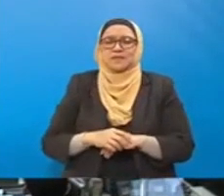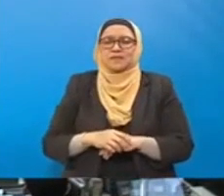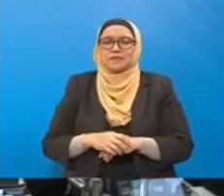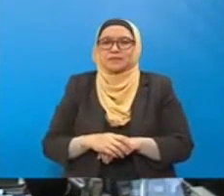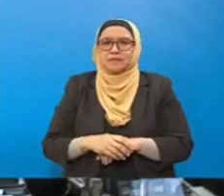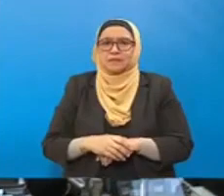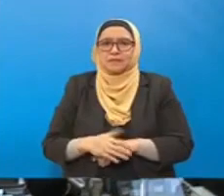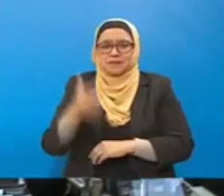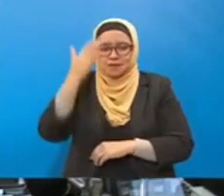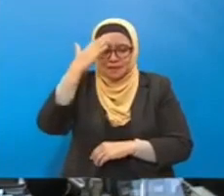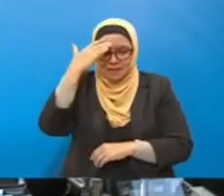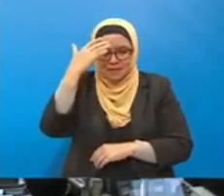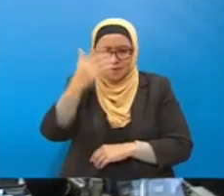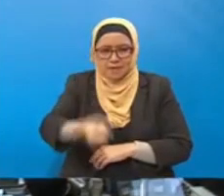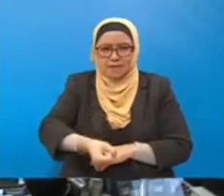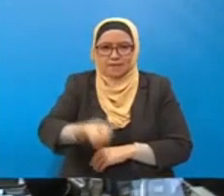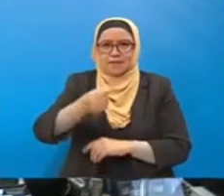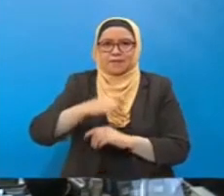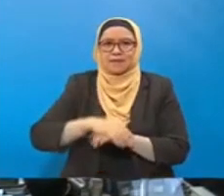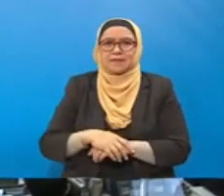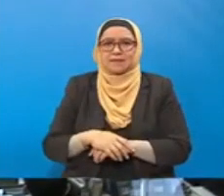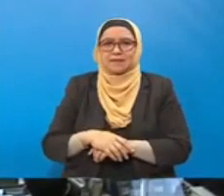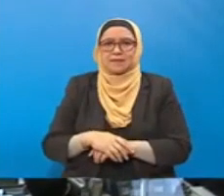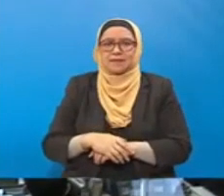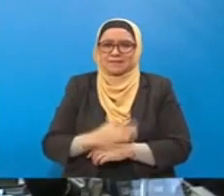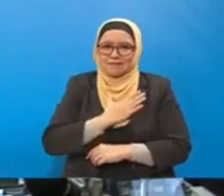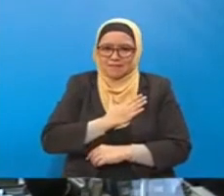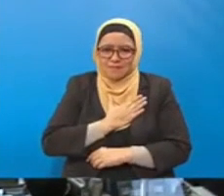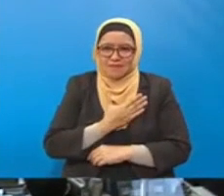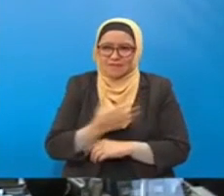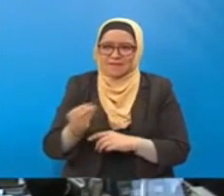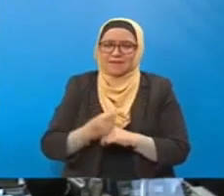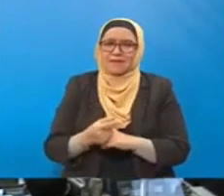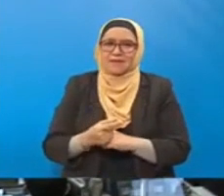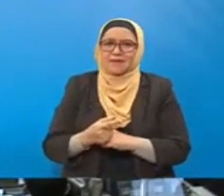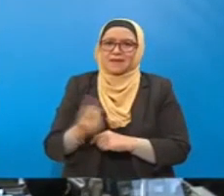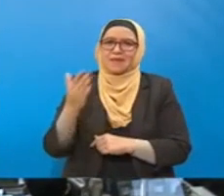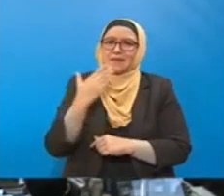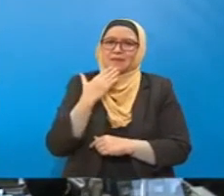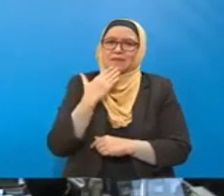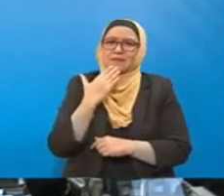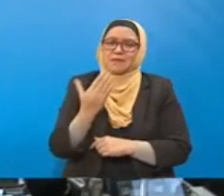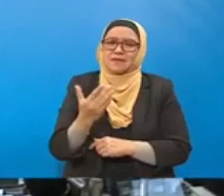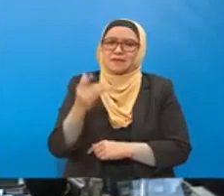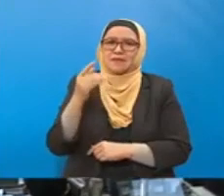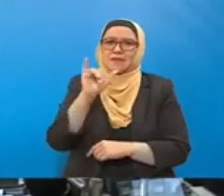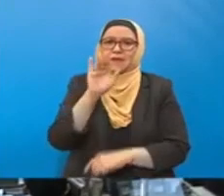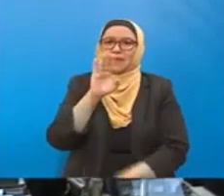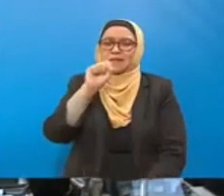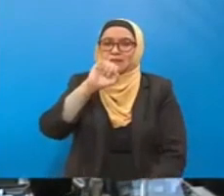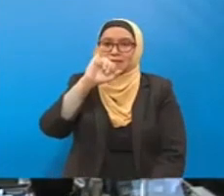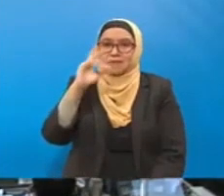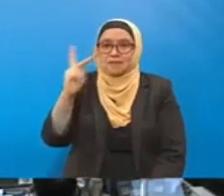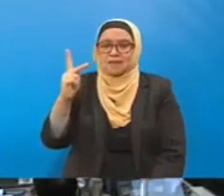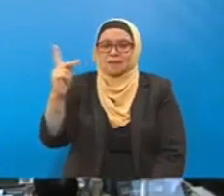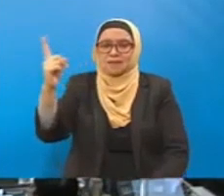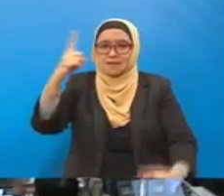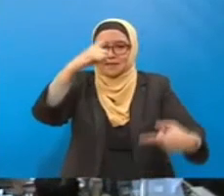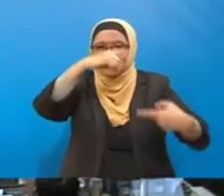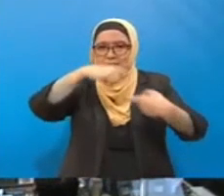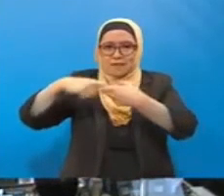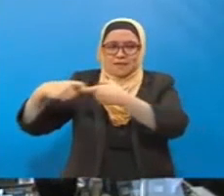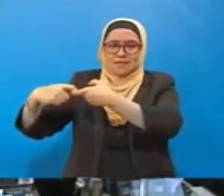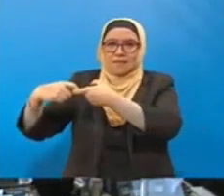Assalamualaikum salam sejahtera Makasih kepada yang bohor matriks di atas doalan berkaitan dengan tali steam